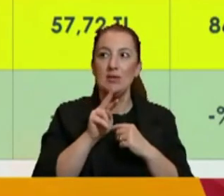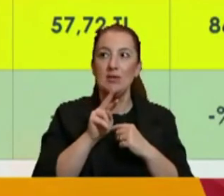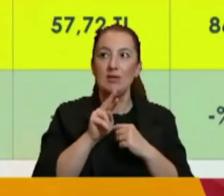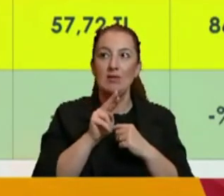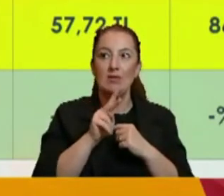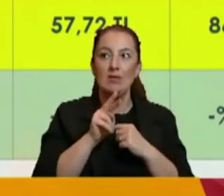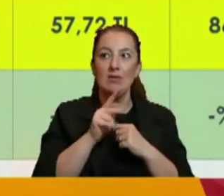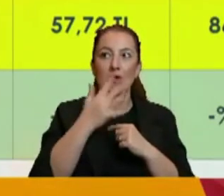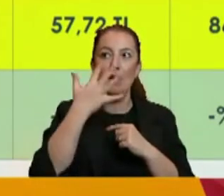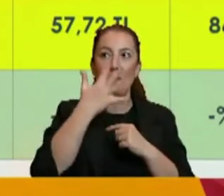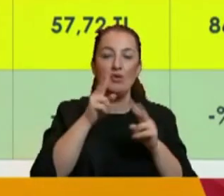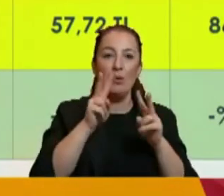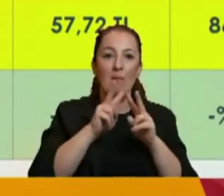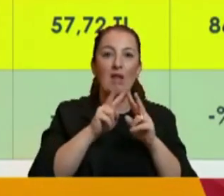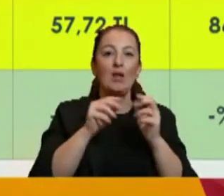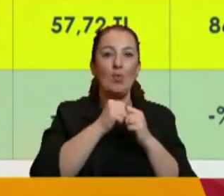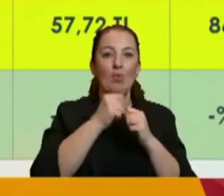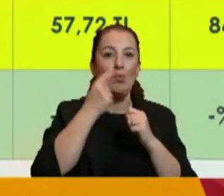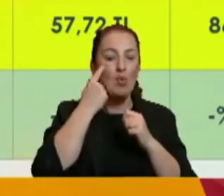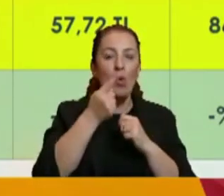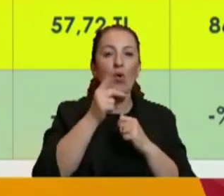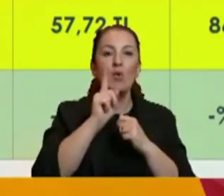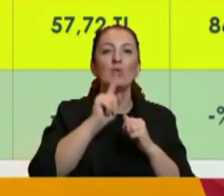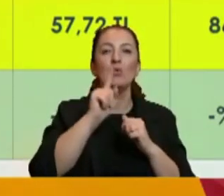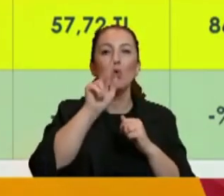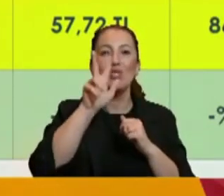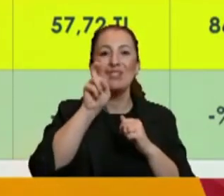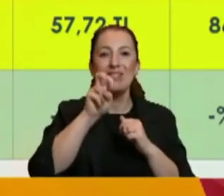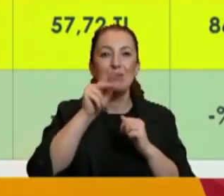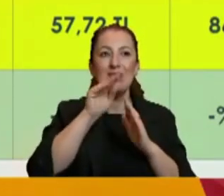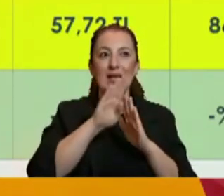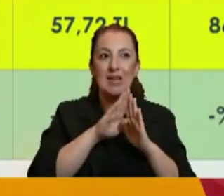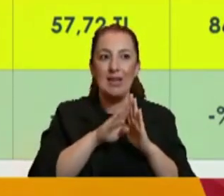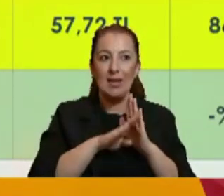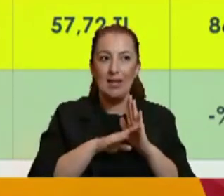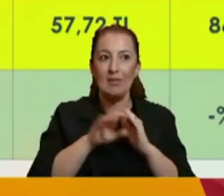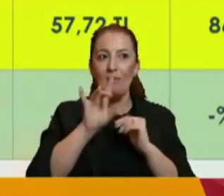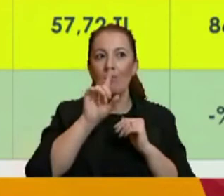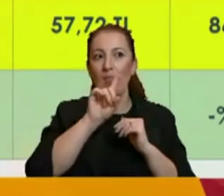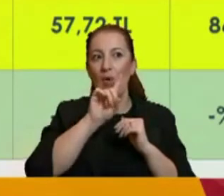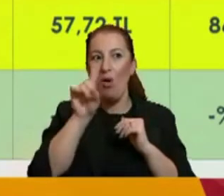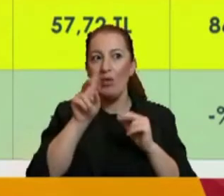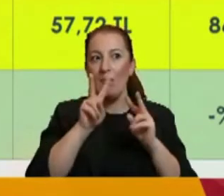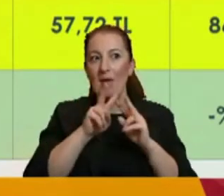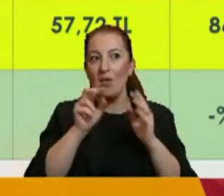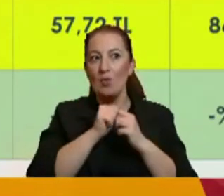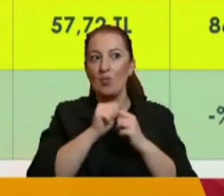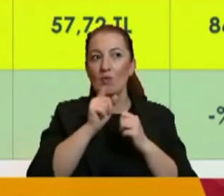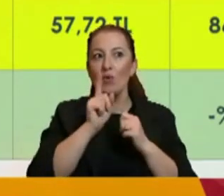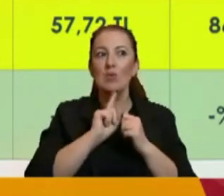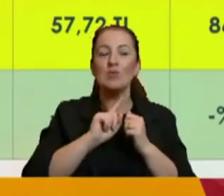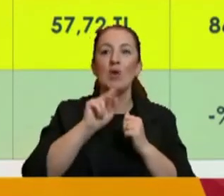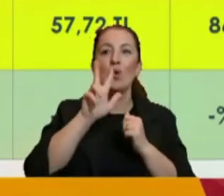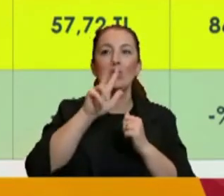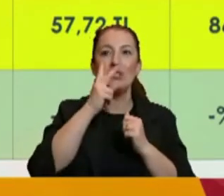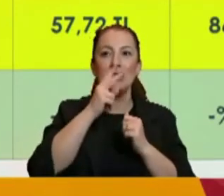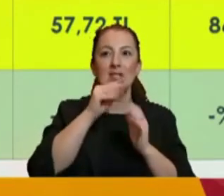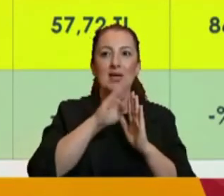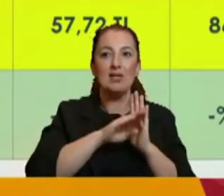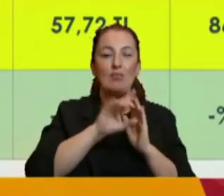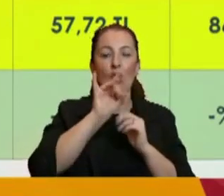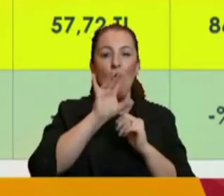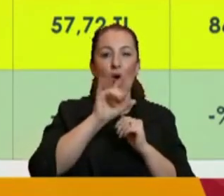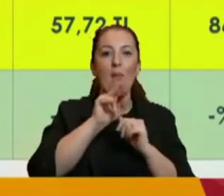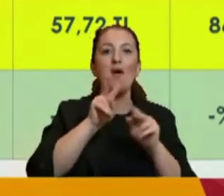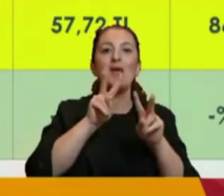5 metreküpte yüzde 38'lik bir indirim on metreküpte yüzde 32'lik bir indirim 15